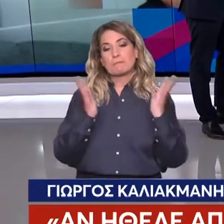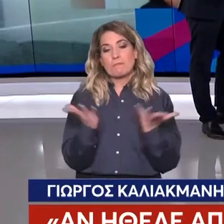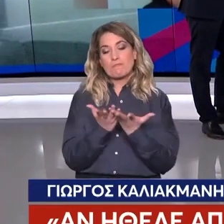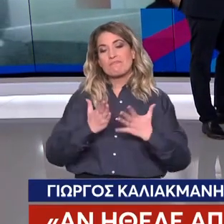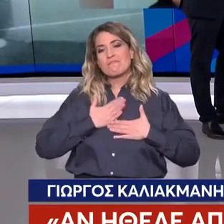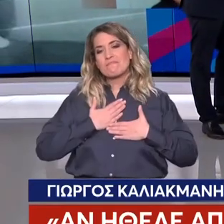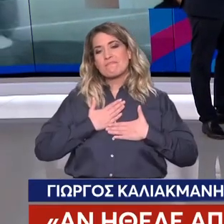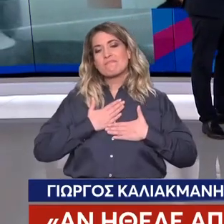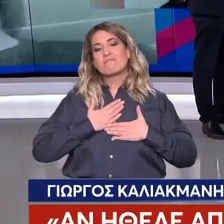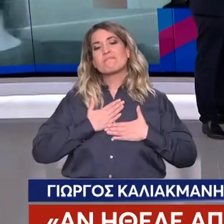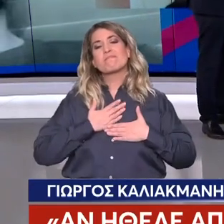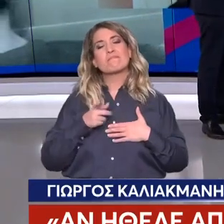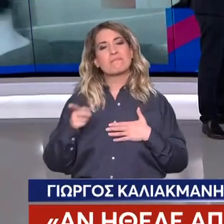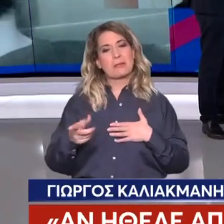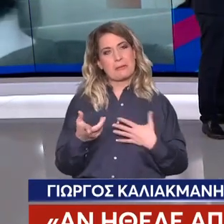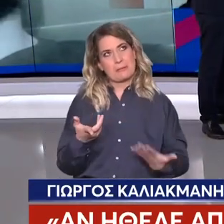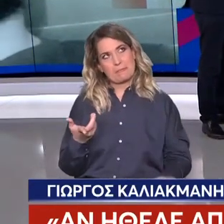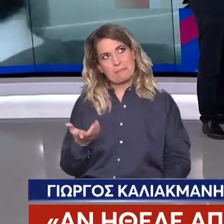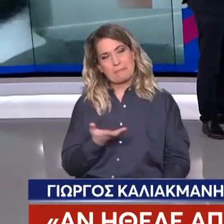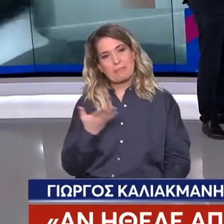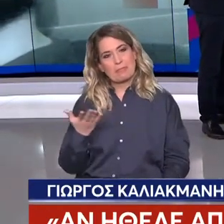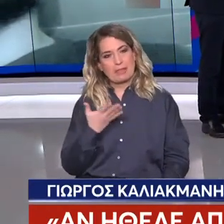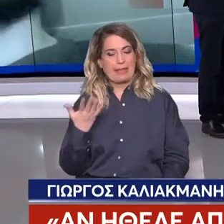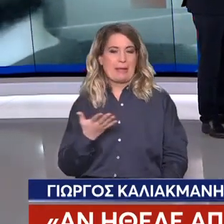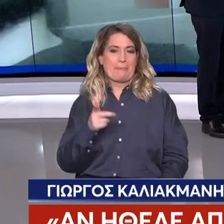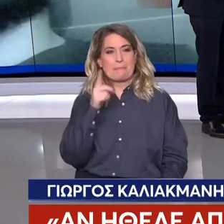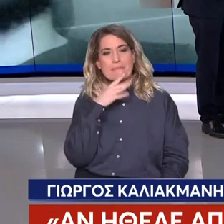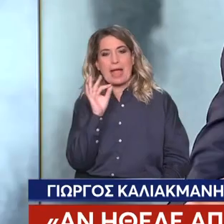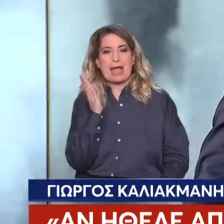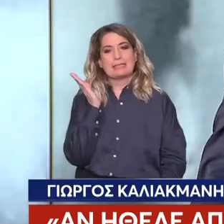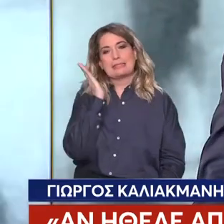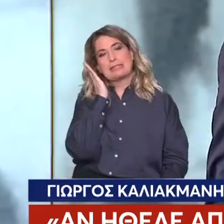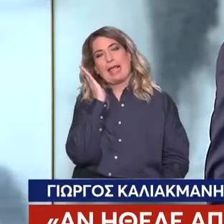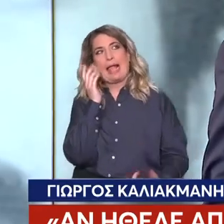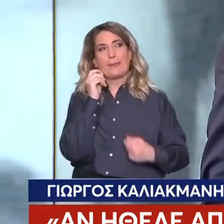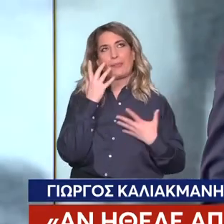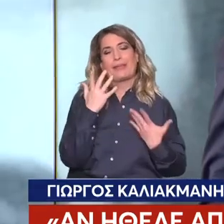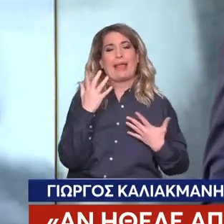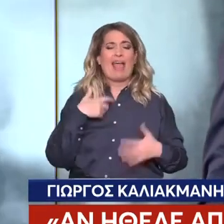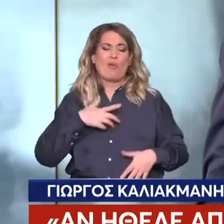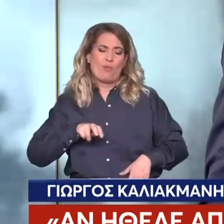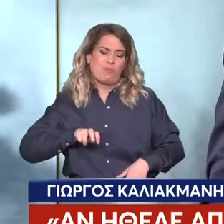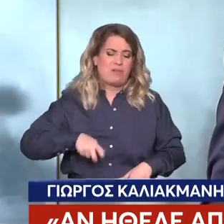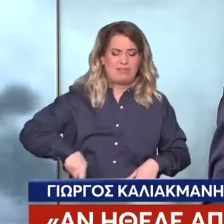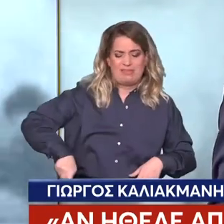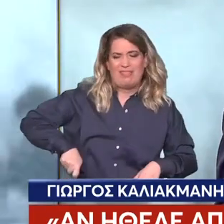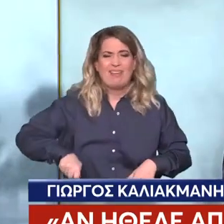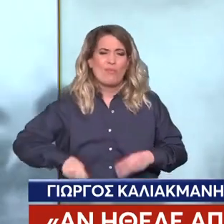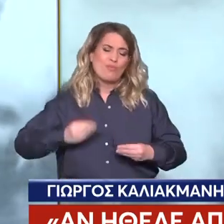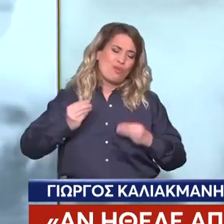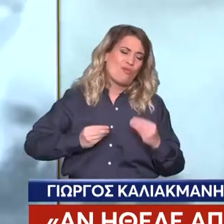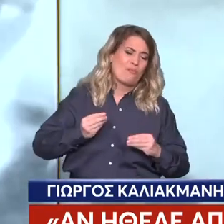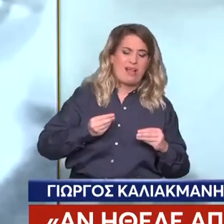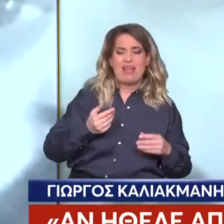μάτι. Κοιμάται με το ένα μάτι. Το μπαστούνι. Δείχνει ότι έχει μπαστούνι, άρα εγώ, παιδιά, δεν μπορώ να κινηθώ. Δεν μπορώ